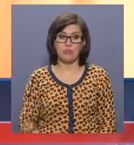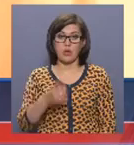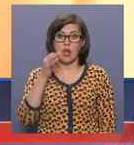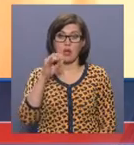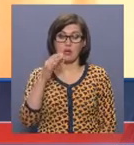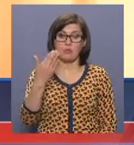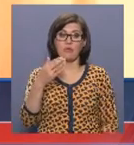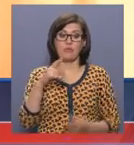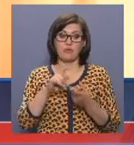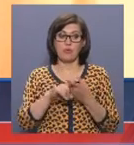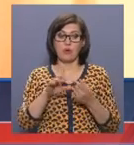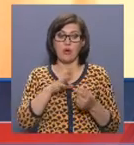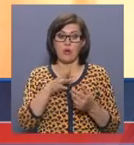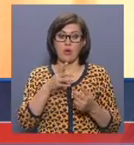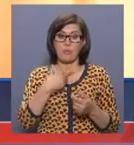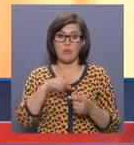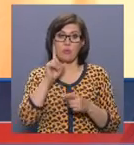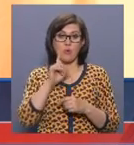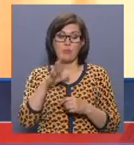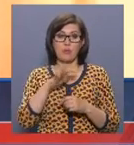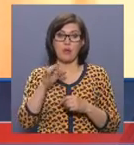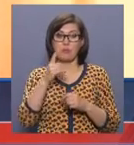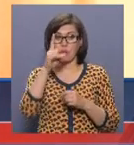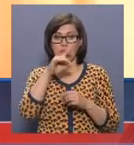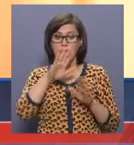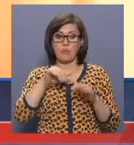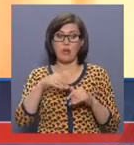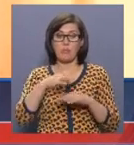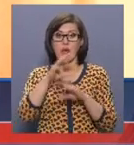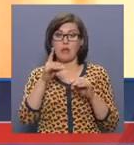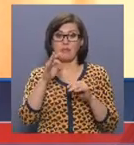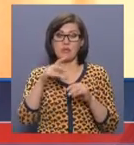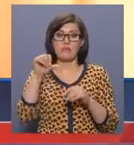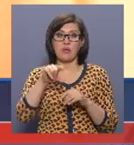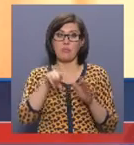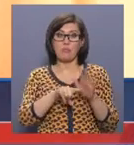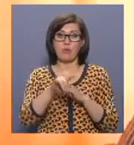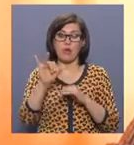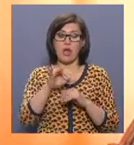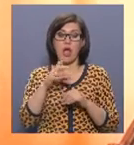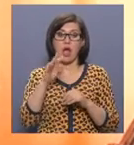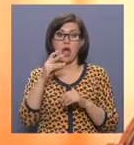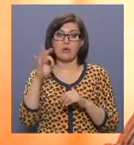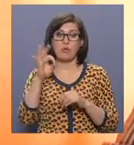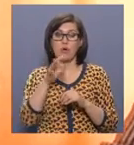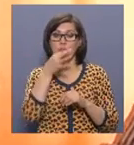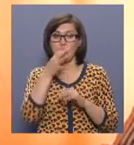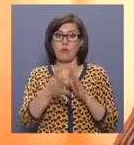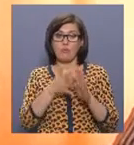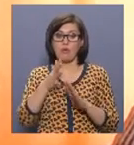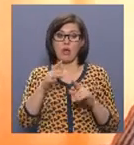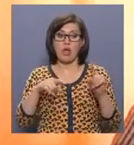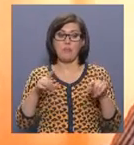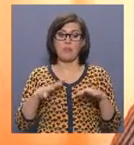Хакерлер бұл вирусты өздеріне ыңғайлы етіп түрлендіріп, бір айдан кейін барлық серверлерді зақымдай бастады. Ал қашаған туралы айтатын болсақ,